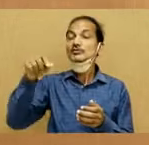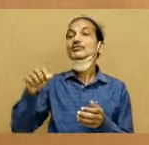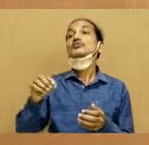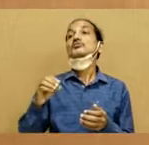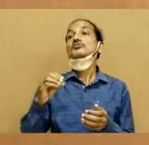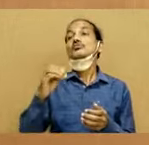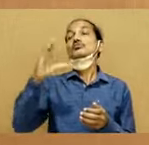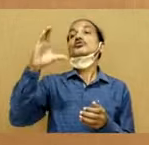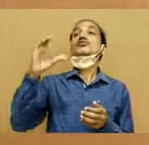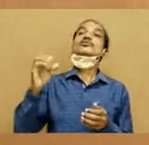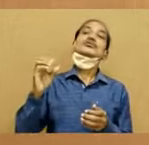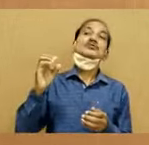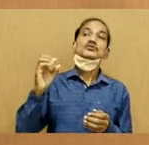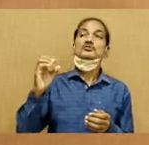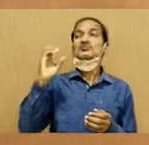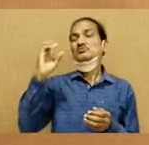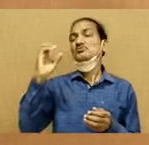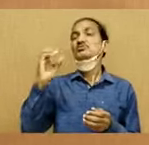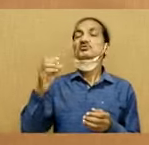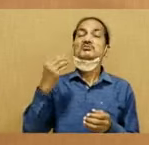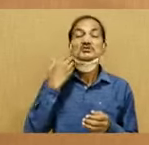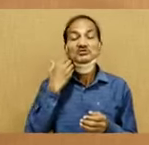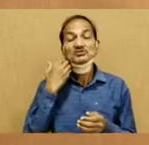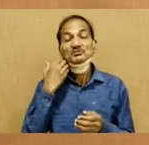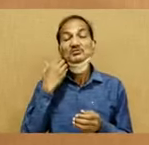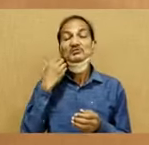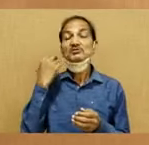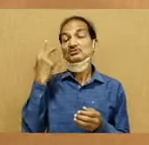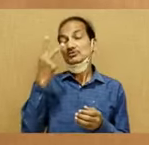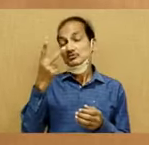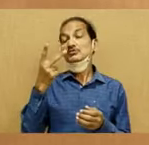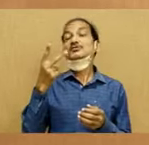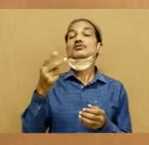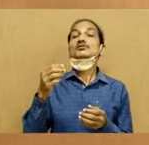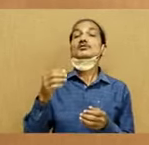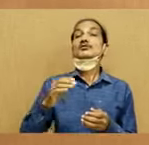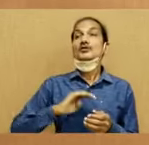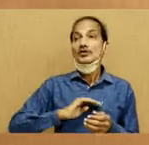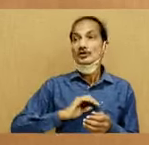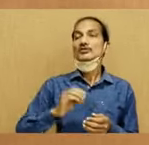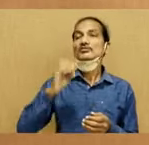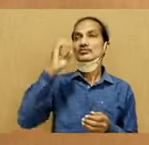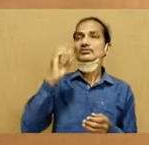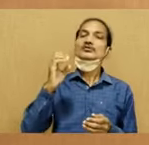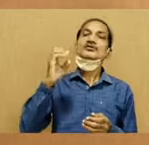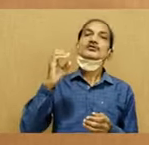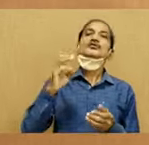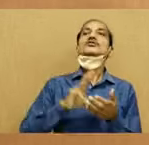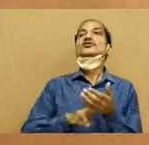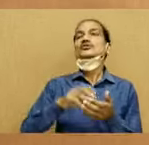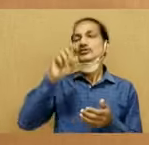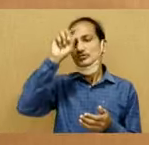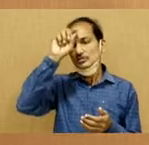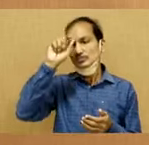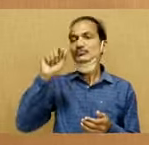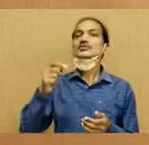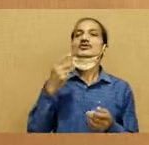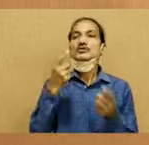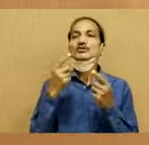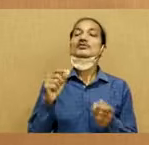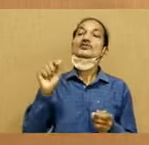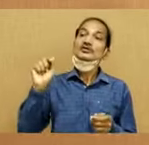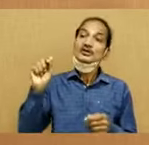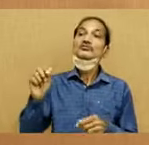60 ଜଣଙ୍କ ମଧ୍ୟରୁ, ଚିହ୍ନଟ ହୋଇଥିବାରୁ ମାନ୍ୟବର ମୁଖ୍ୟମନ୍ତ୍ରୀ କହିଛନ୍ତି ଯେ ସଂକ୍ରମଣ ପ୍ରତିହତ କରିବା